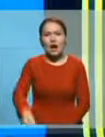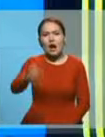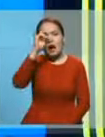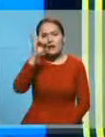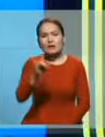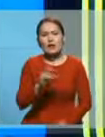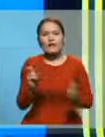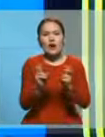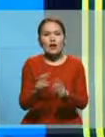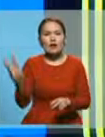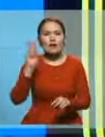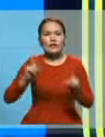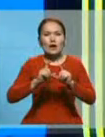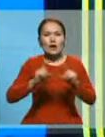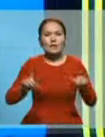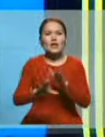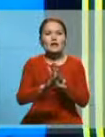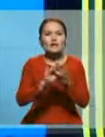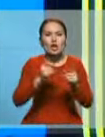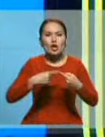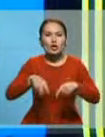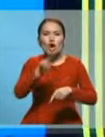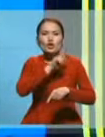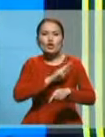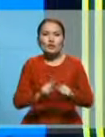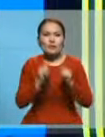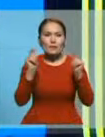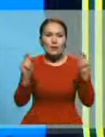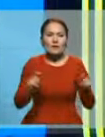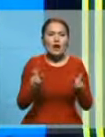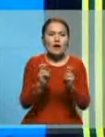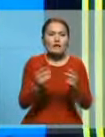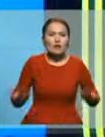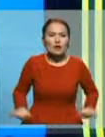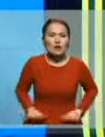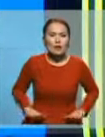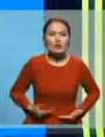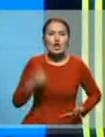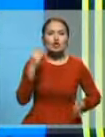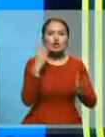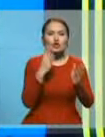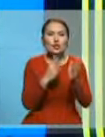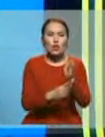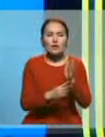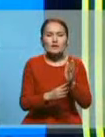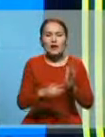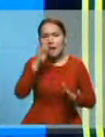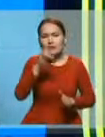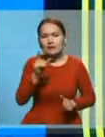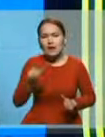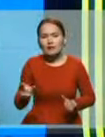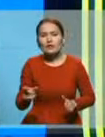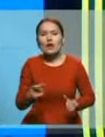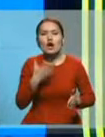Еліміздің Австриядағы елшілік ғимаратында сайлау бөлімшесі өз жұмысын бастады. Австрияда тұратын 190 қазақстандық азамат бүгін өз таңдауын жасап жатыр. Олар